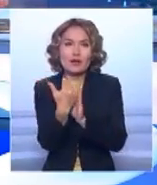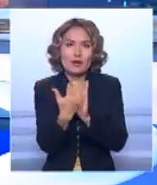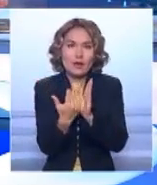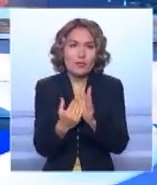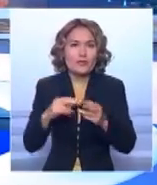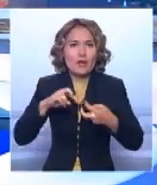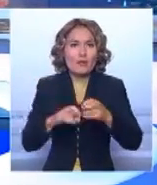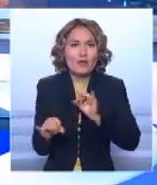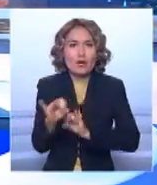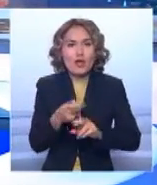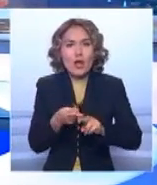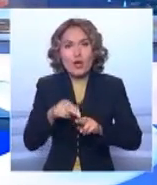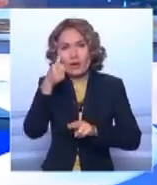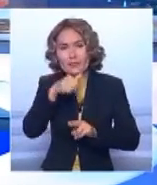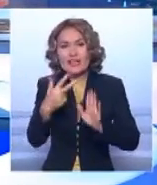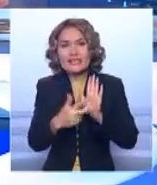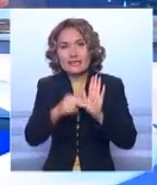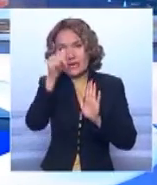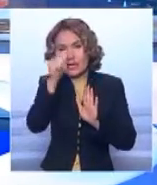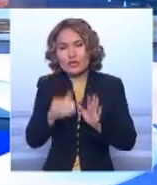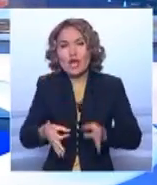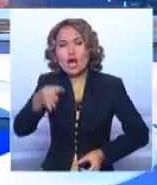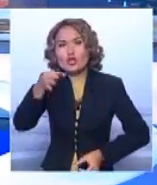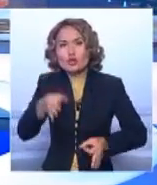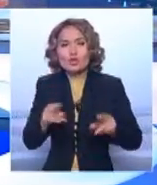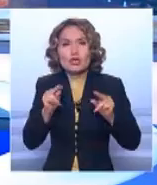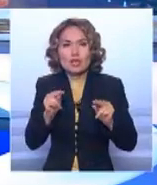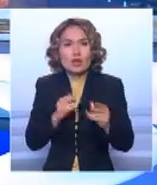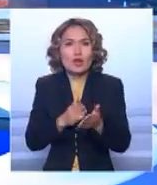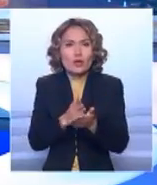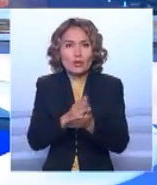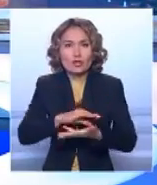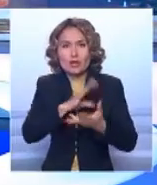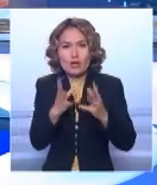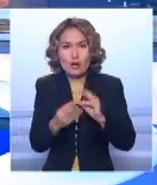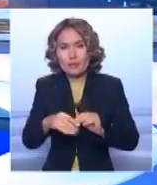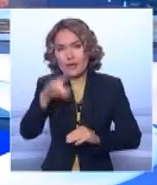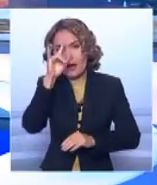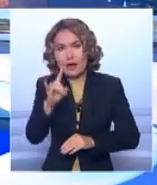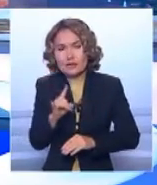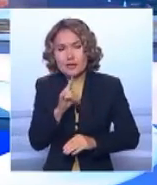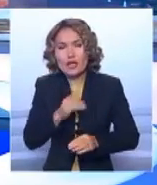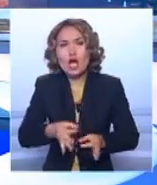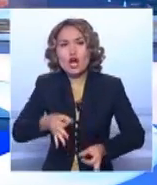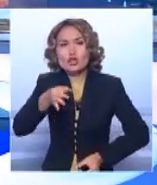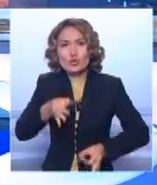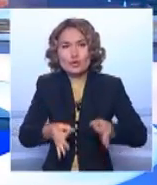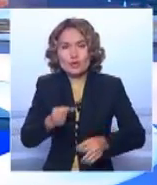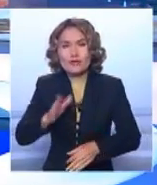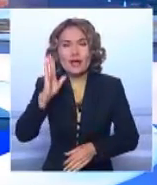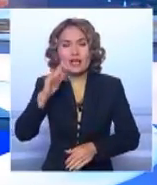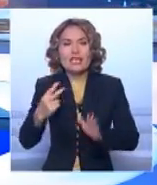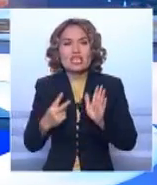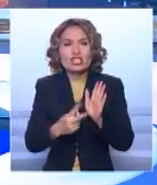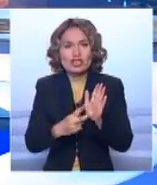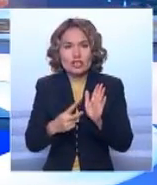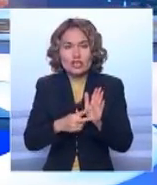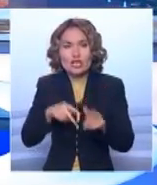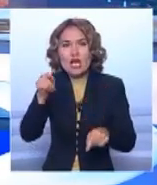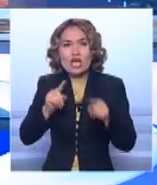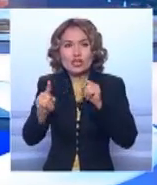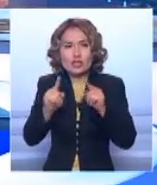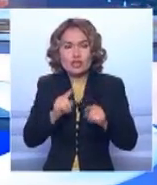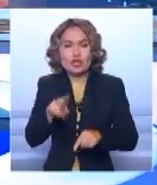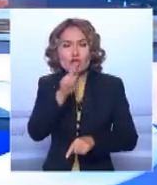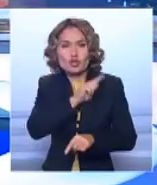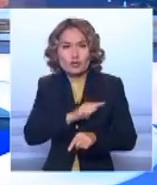мәселелері, сондай-ақ биылғы 8 айдағы сот төрелігін жүзеге асыру қорытындылары мен еліміздің судьяларының алдағы 7-ші съезіне дайындық барысы